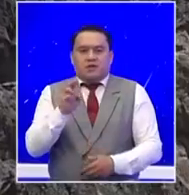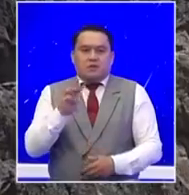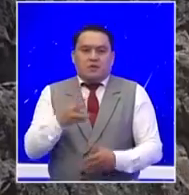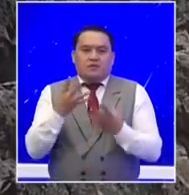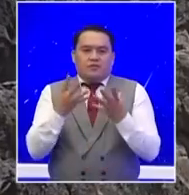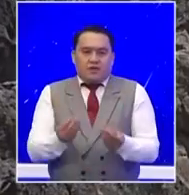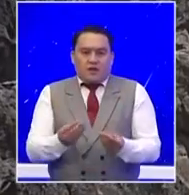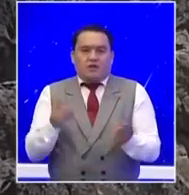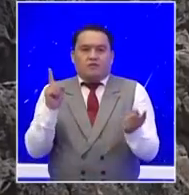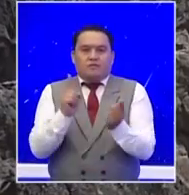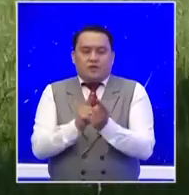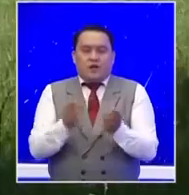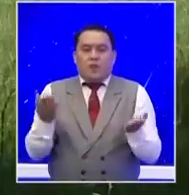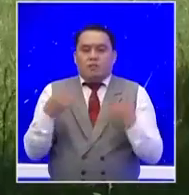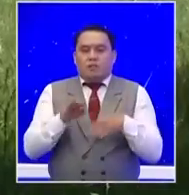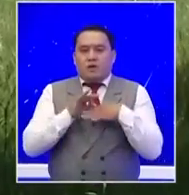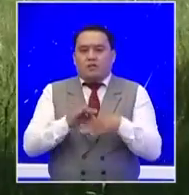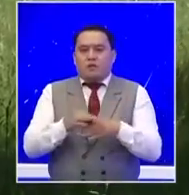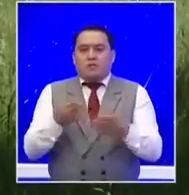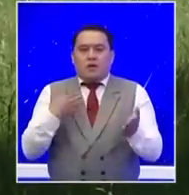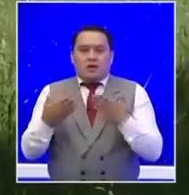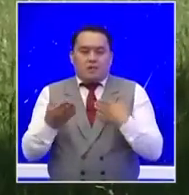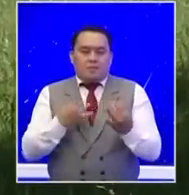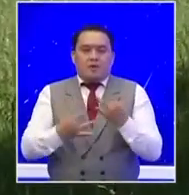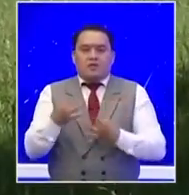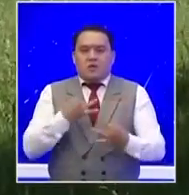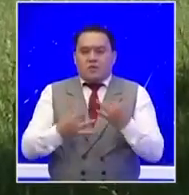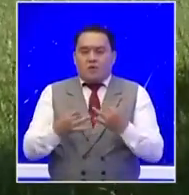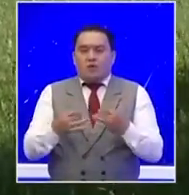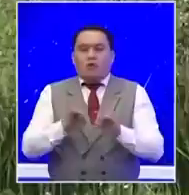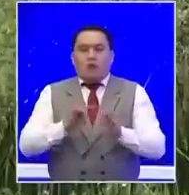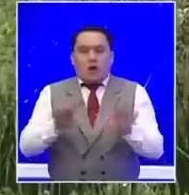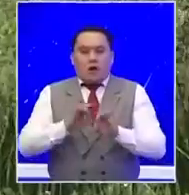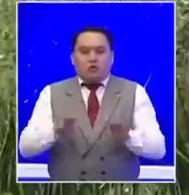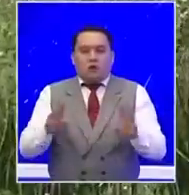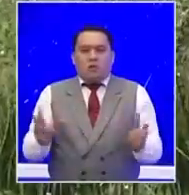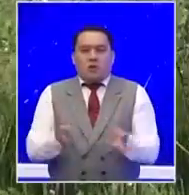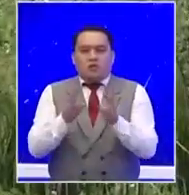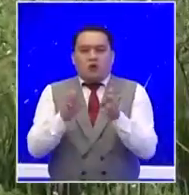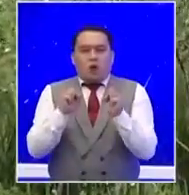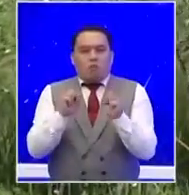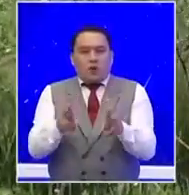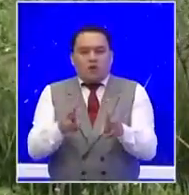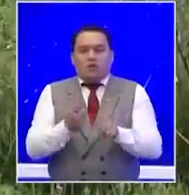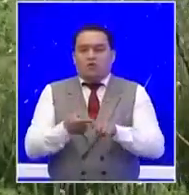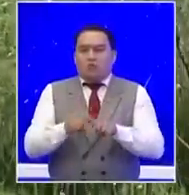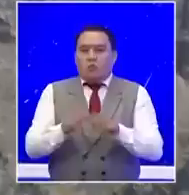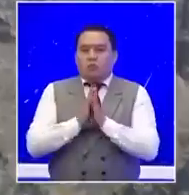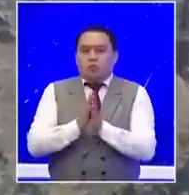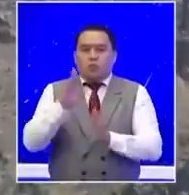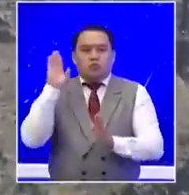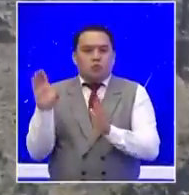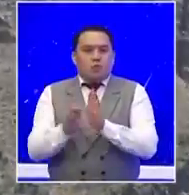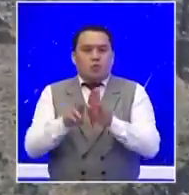день. При встрече с отдыхающими проводится профилактическая беседа. Спасатели рассказывают о пожароопасной обстановке, а также просят